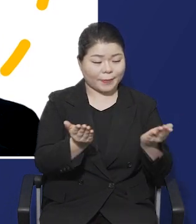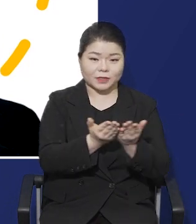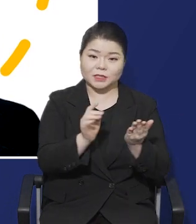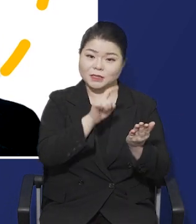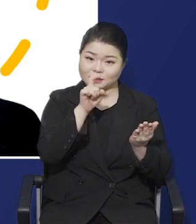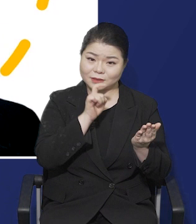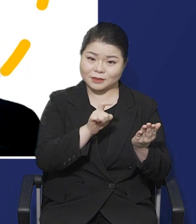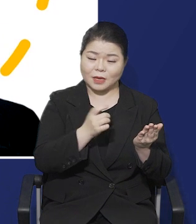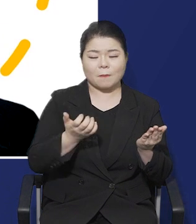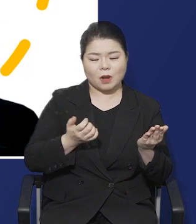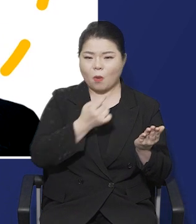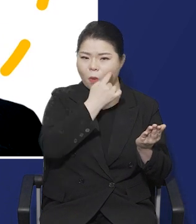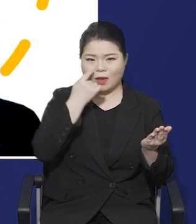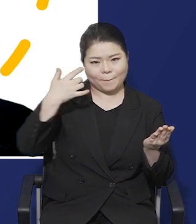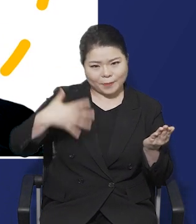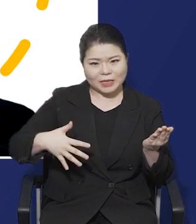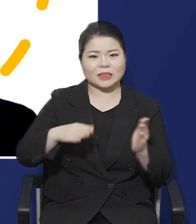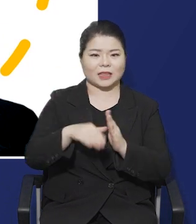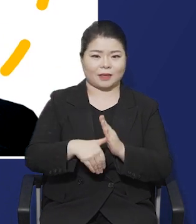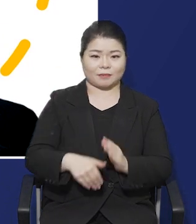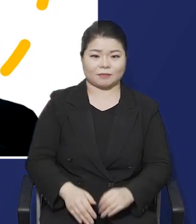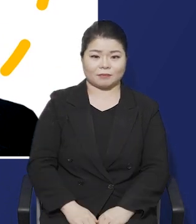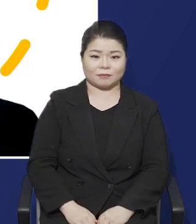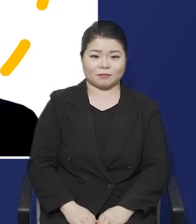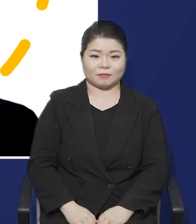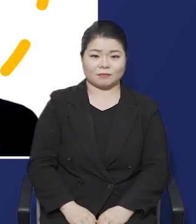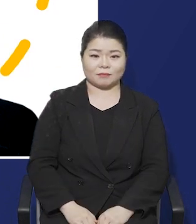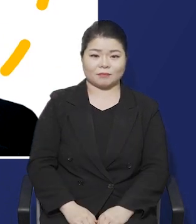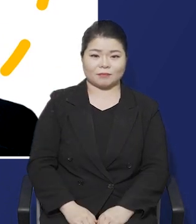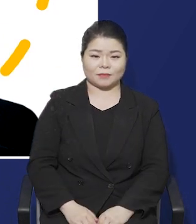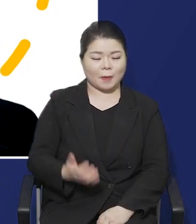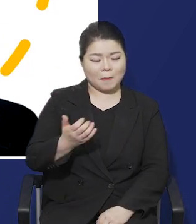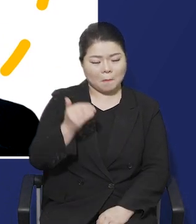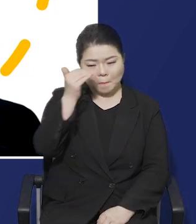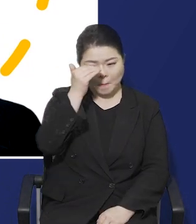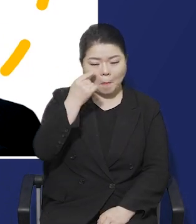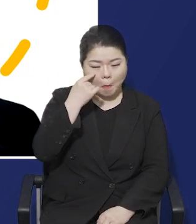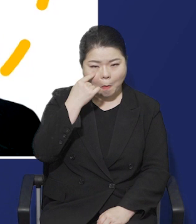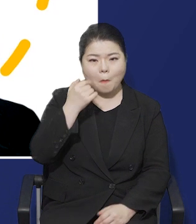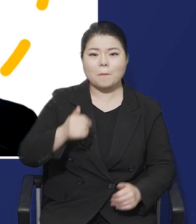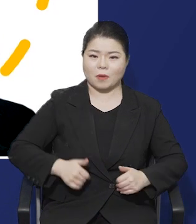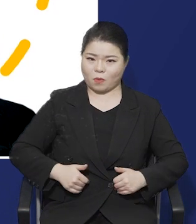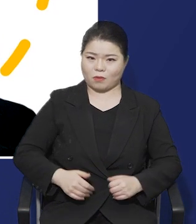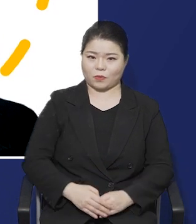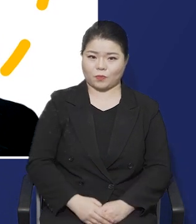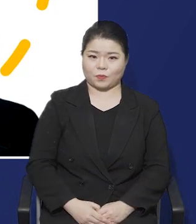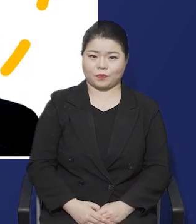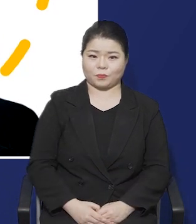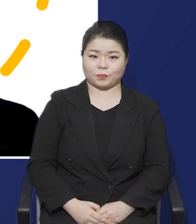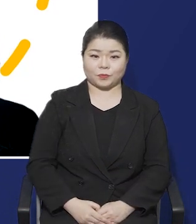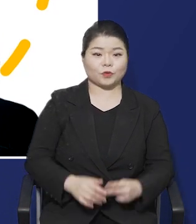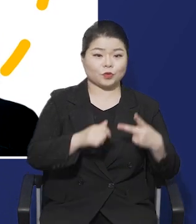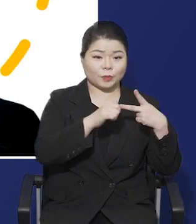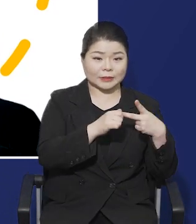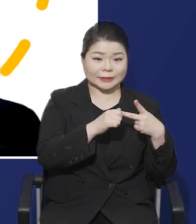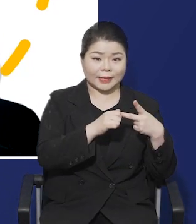사전에 미리 체크를 안 했기 때문에 그렇습니다. 참관 활동을 통해서 치밀하게 파악을 해야 됩니다. 그리고 두